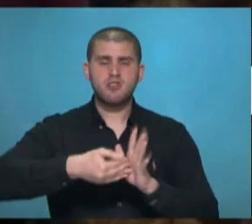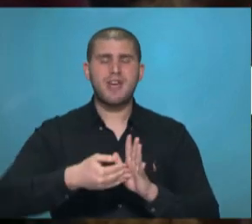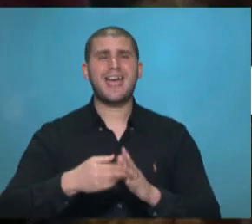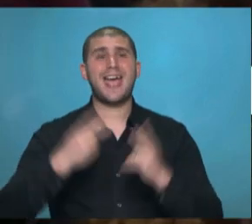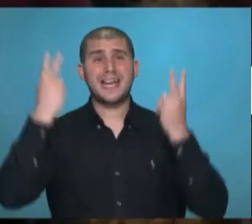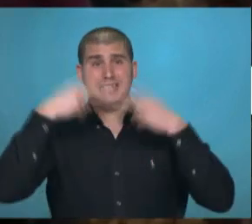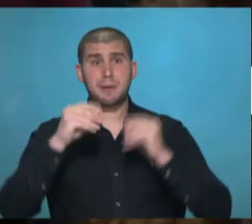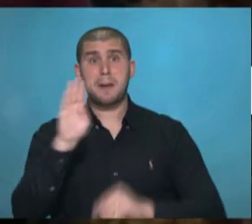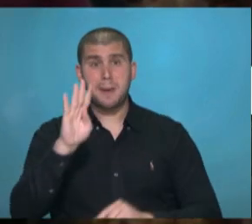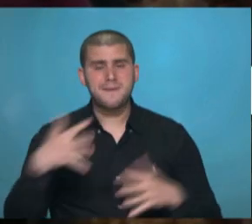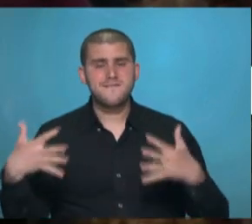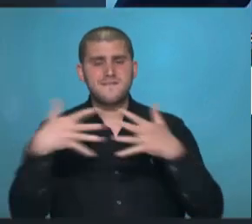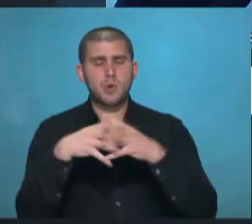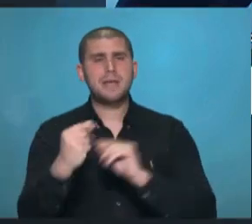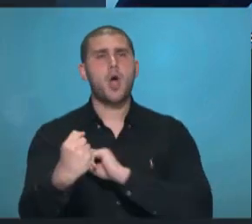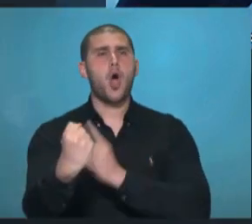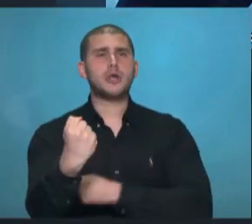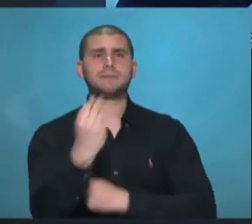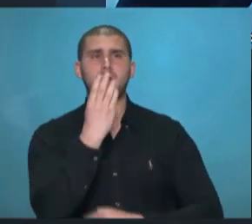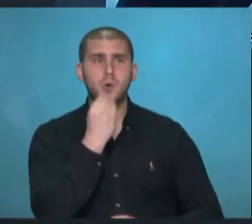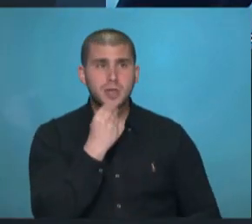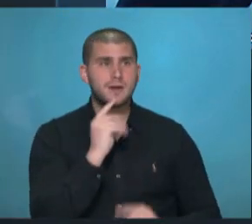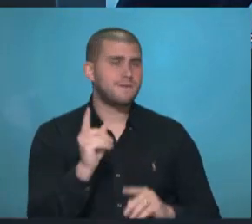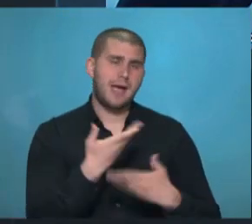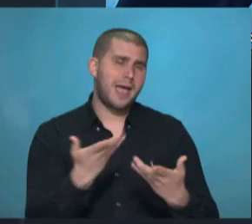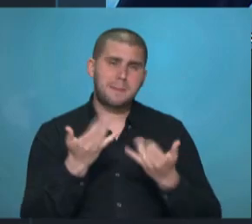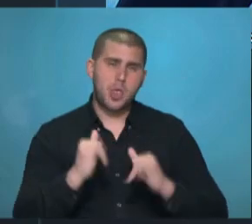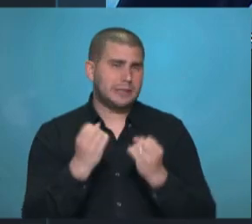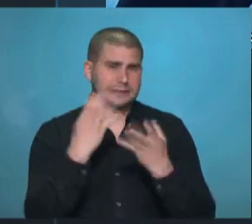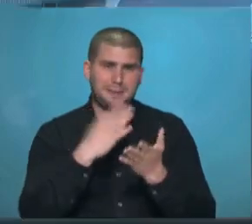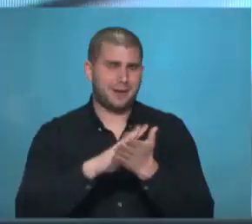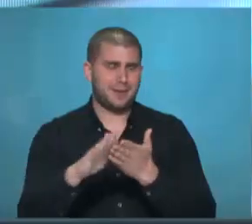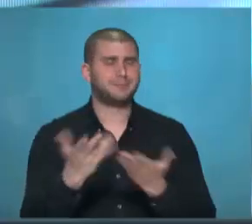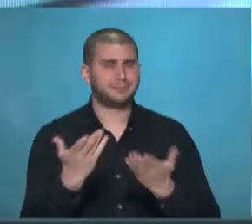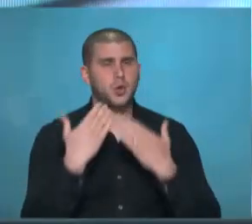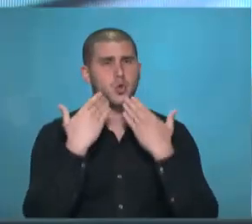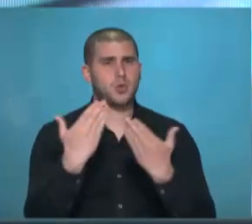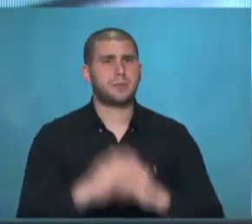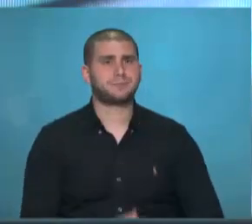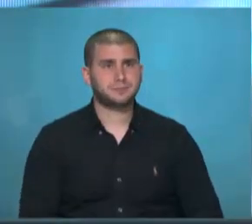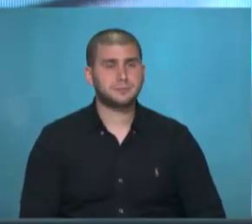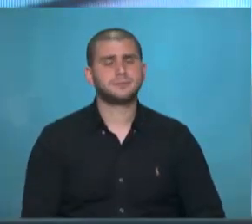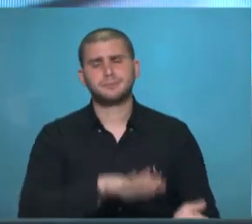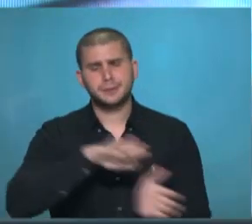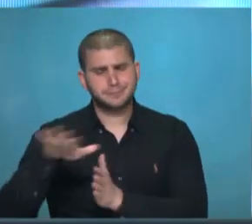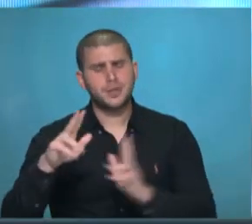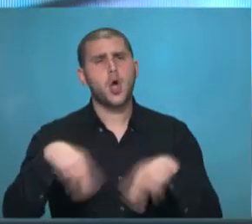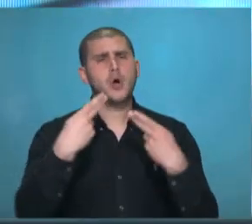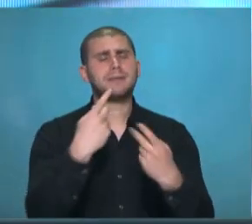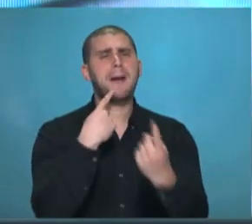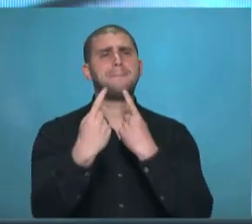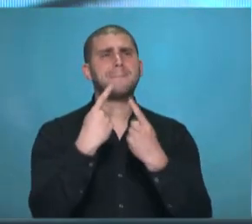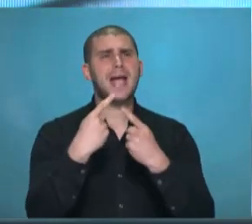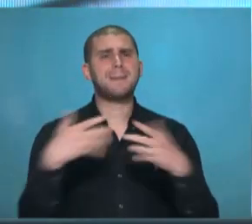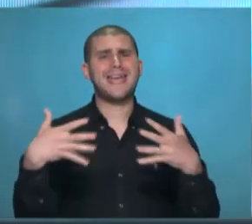ואת האיחוד עם עוצמה יהודית. כן, ואין מתנות חינם, מסתבר. תודה רבה, זאב. אנחנו חוזרים למגעים